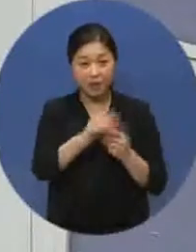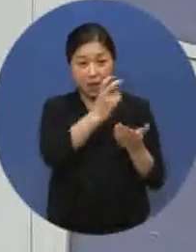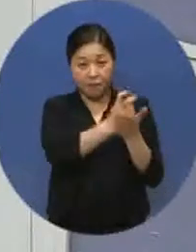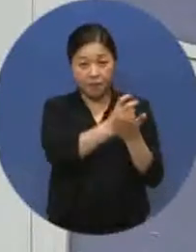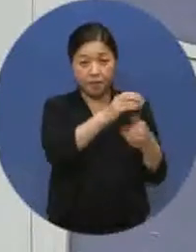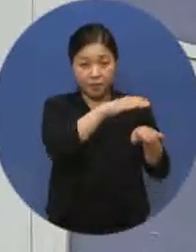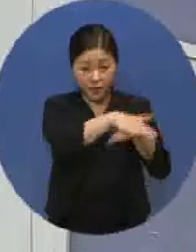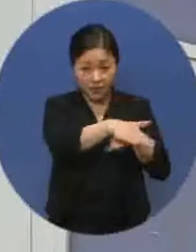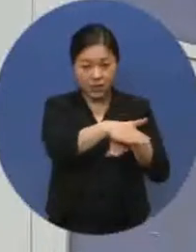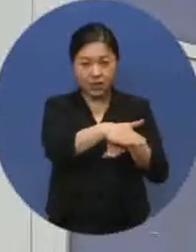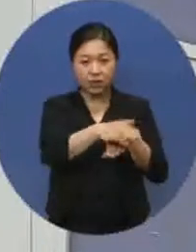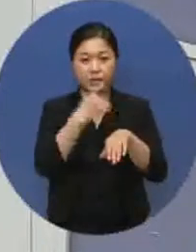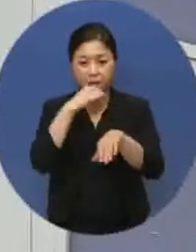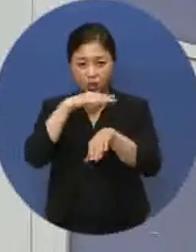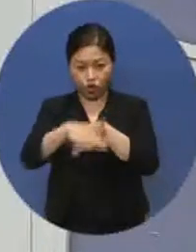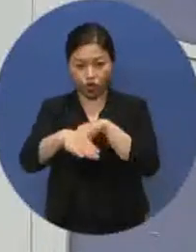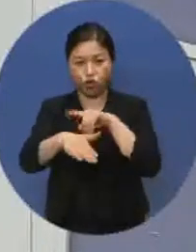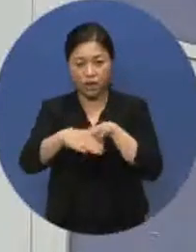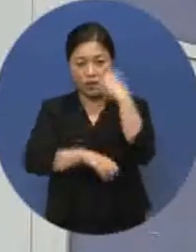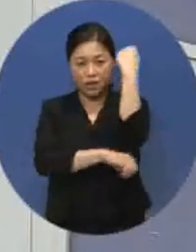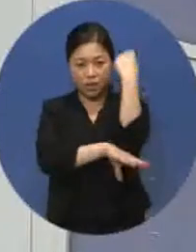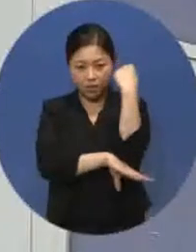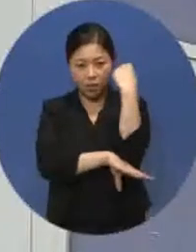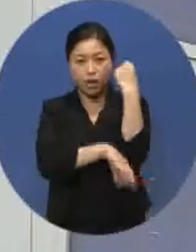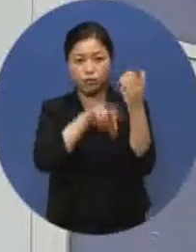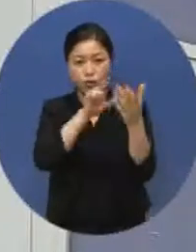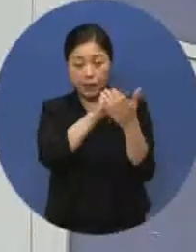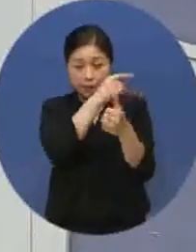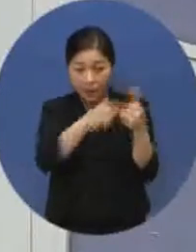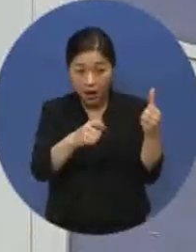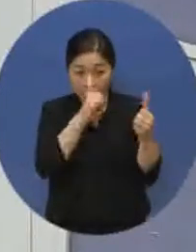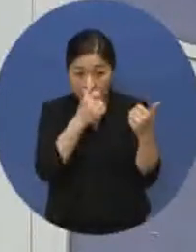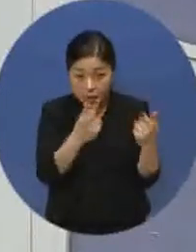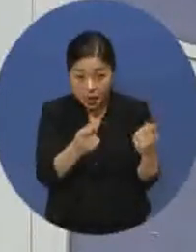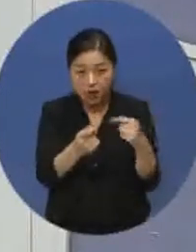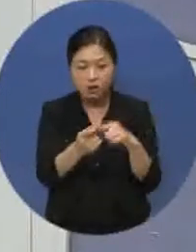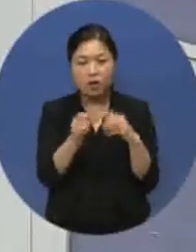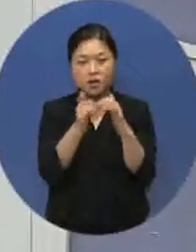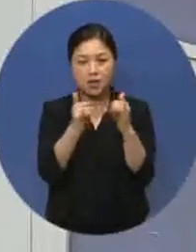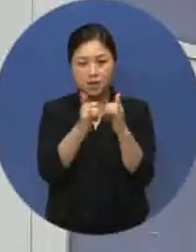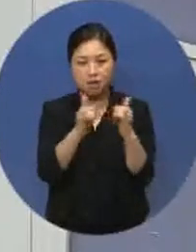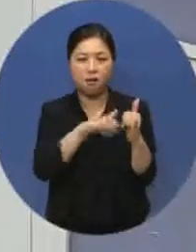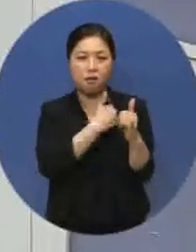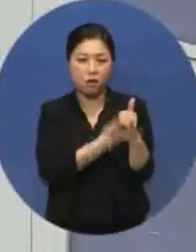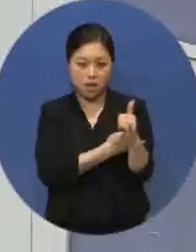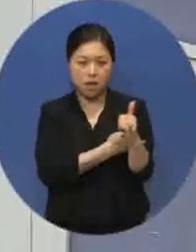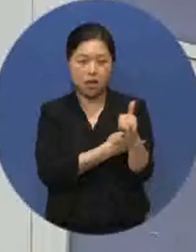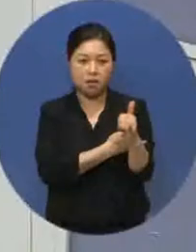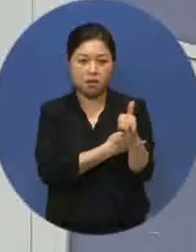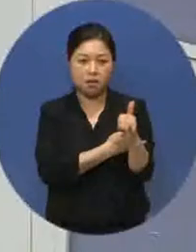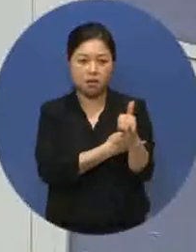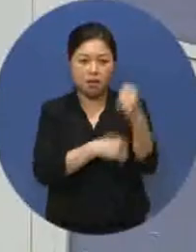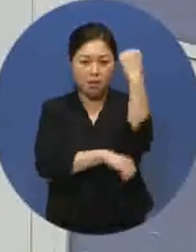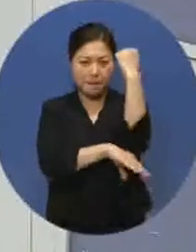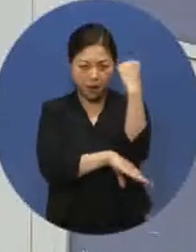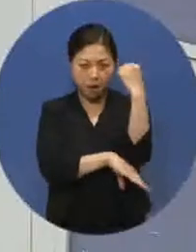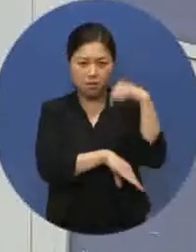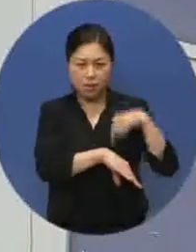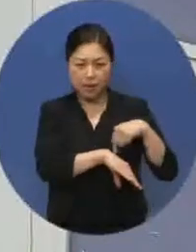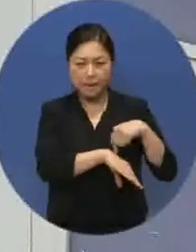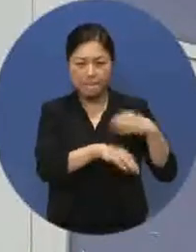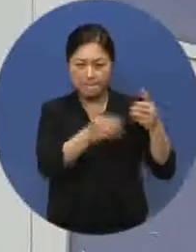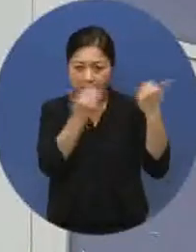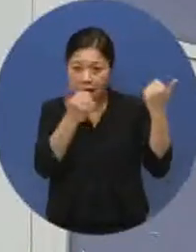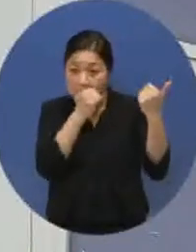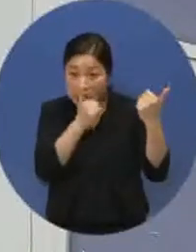민주주의의 근본을 해친다, 혹은 인권의 본질적인 부분에 대한 침해가 있다라고 하는 부분에 대해서는 저희가 지금까지